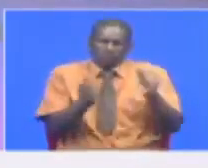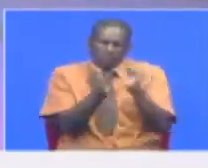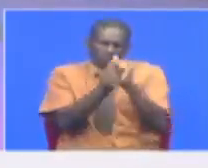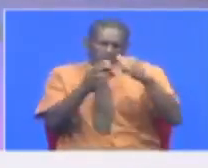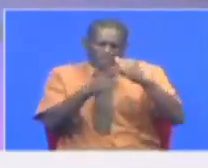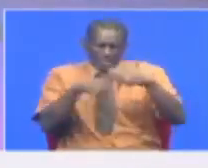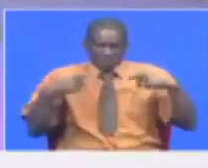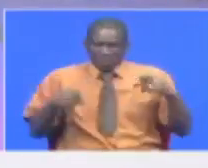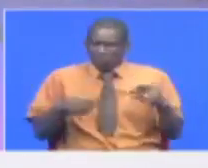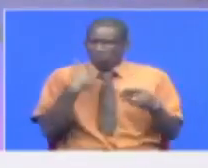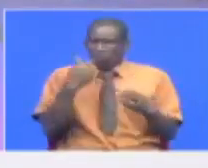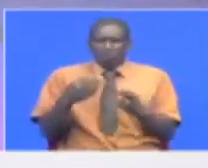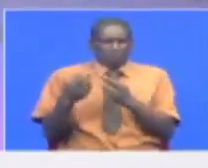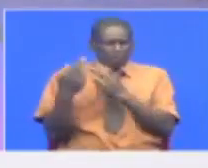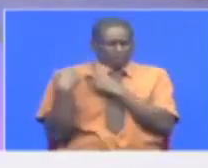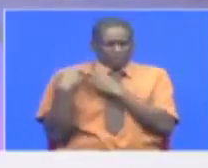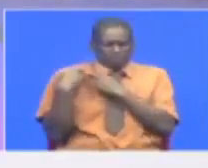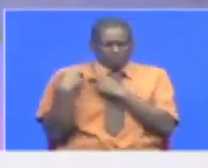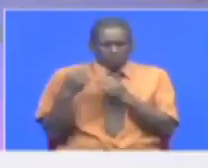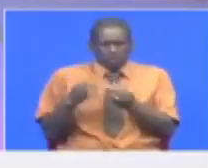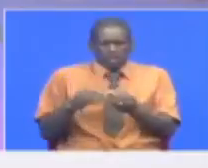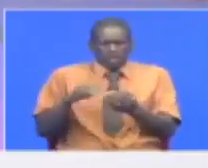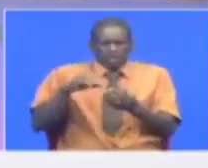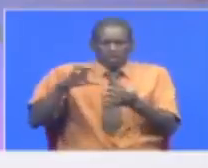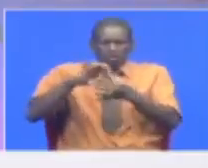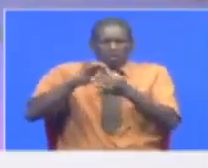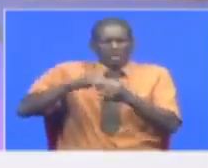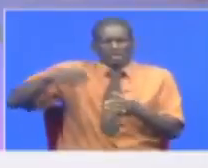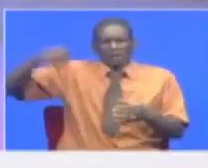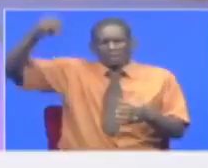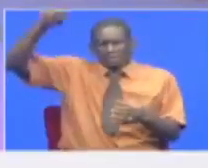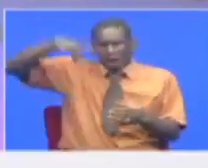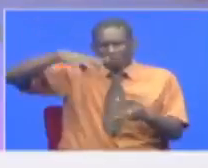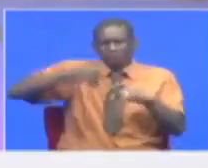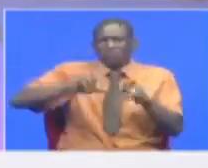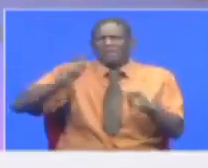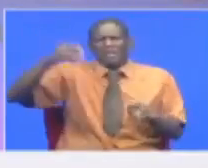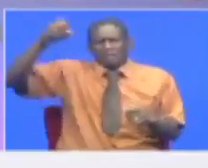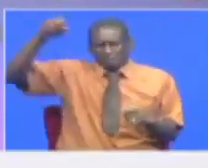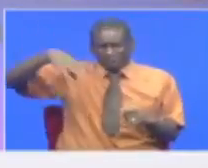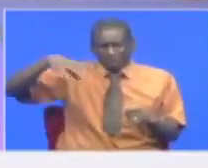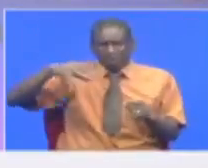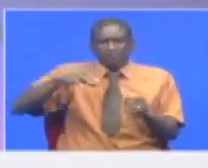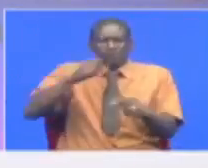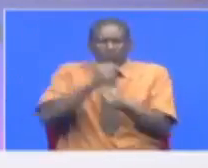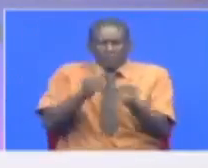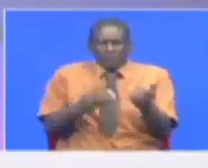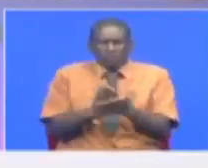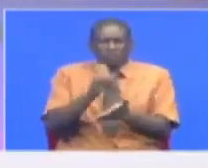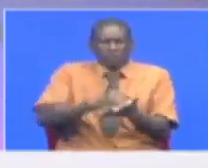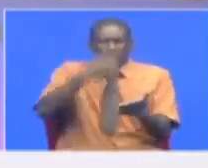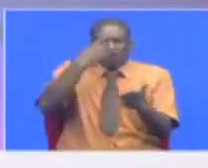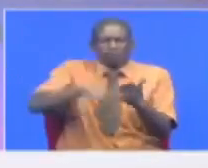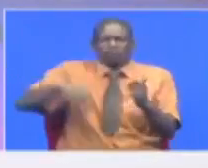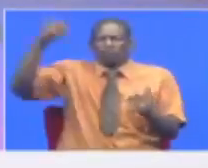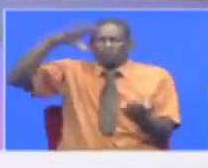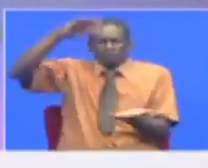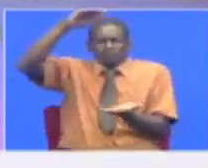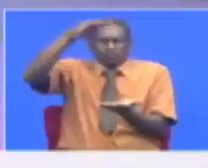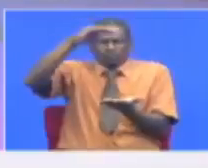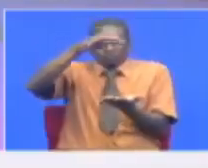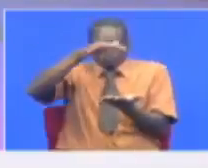17 watakaoshughulikia usambazaji wa umeme nchini kutoka kwa shirika la umeme Kenya Power ili kuhakikisha kuwa bei ya stima inashuka